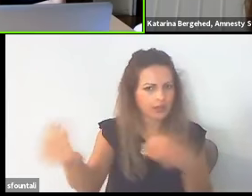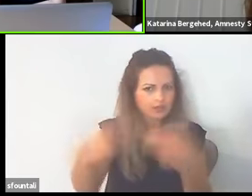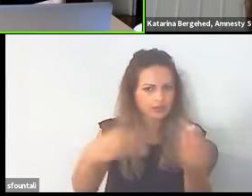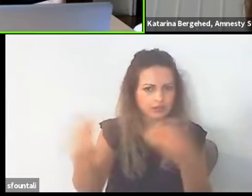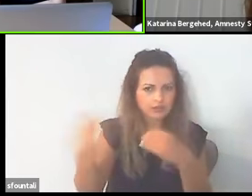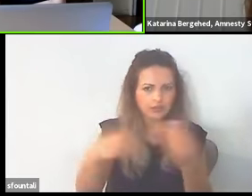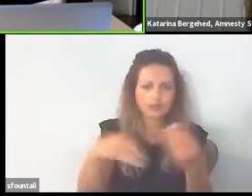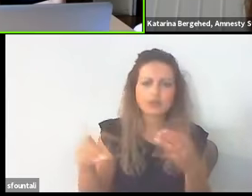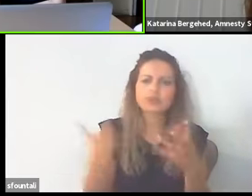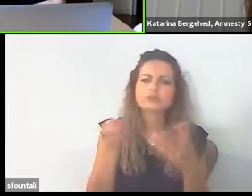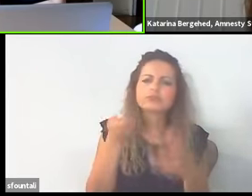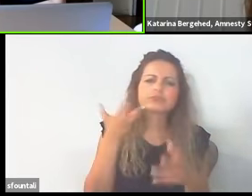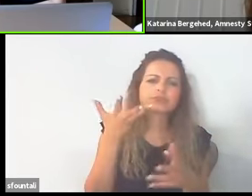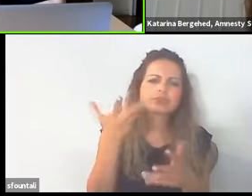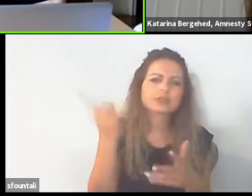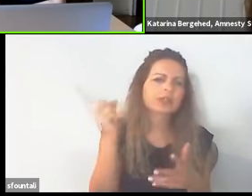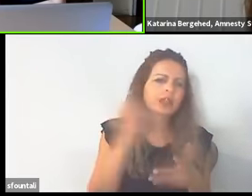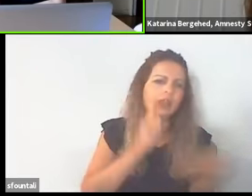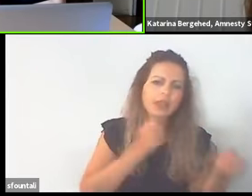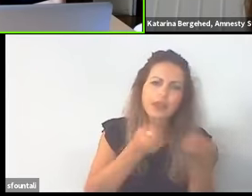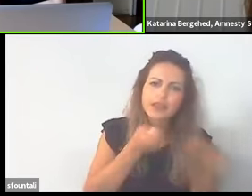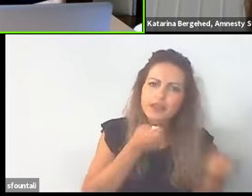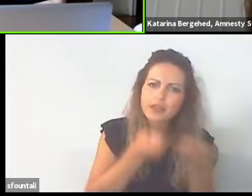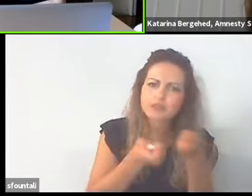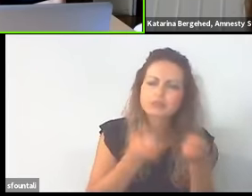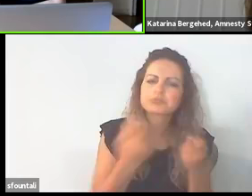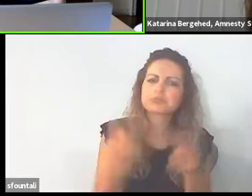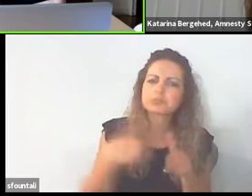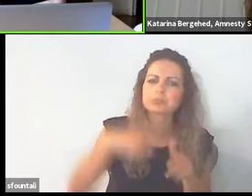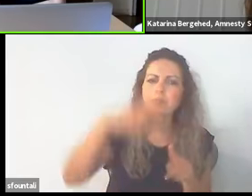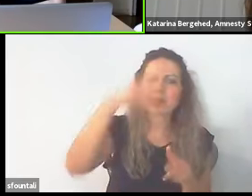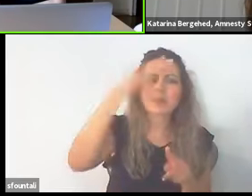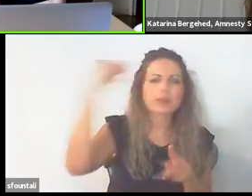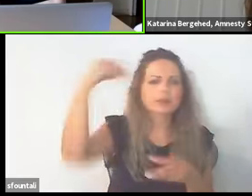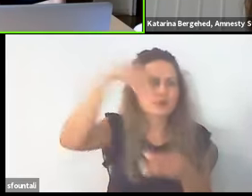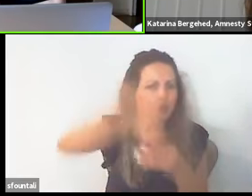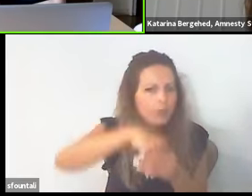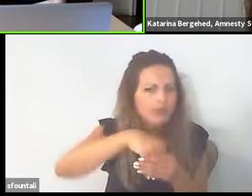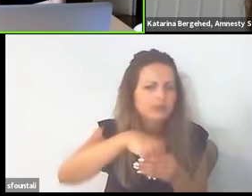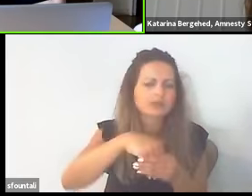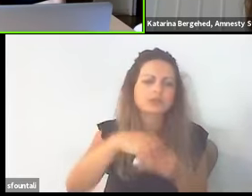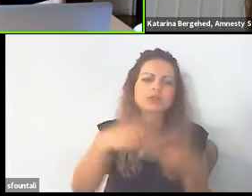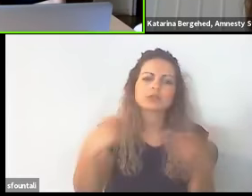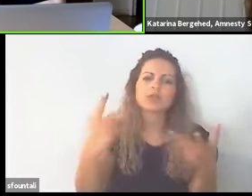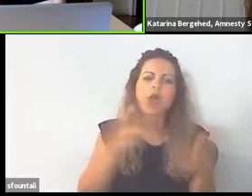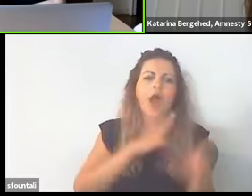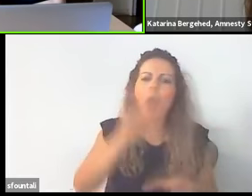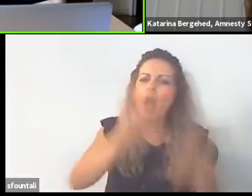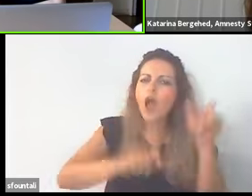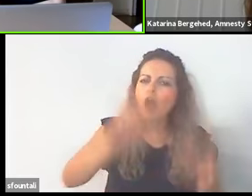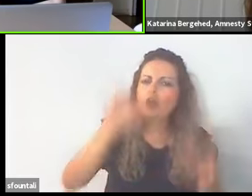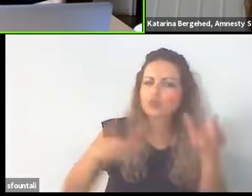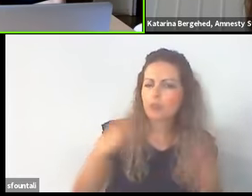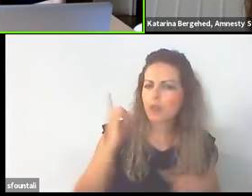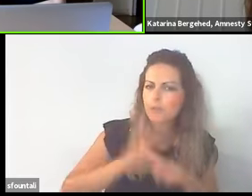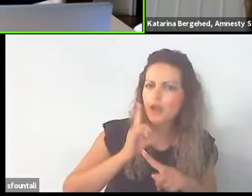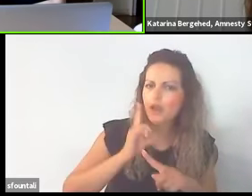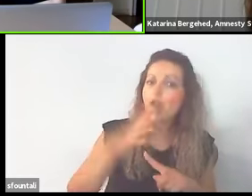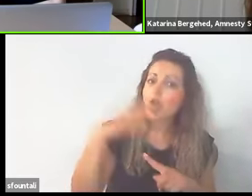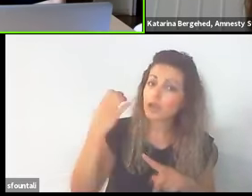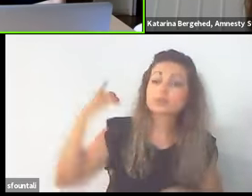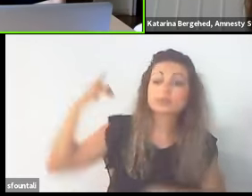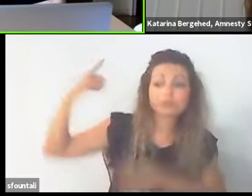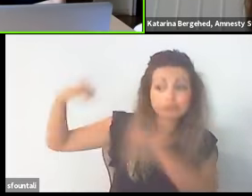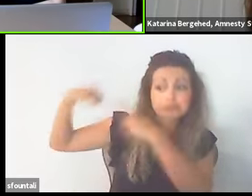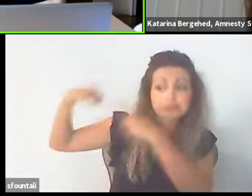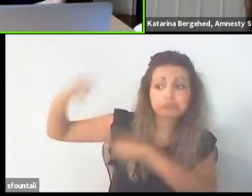γυναικείες οργανώσεις και ακαδημαϊκοί και άτομα είχαν μια πολύ μακρά παράδοση αγώνα ενάντια στη βία κατά των γυναικών